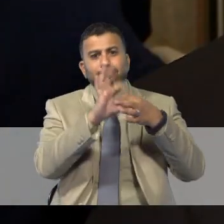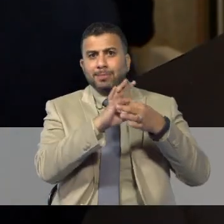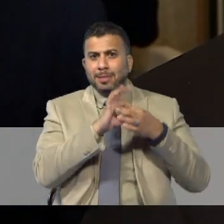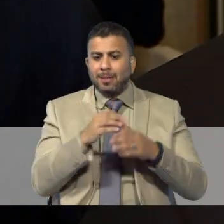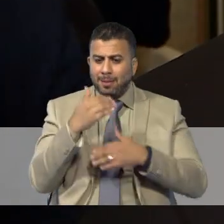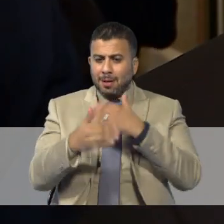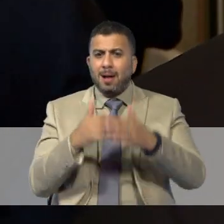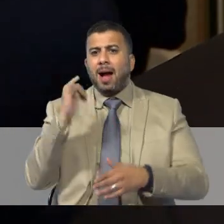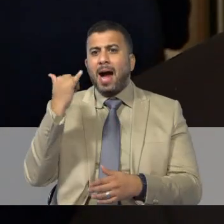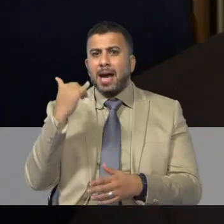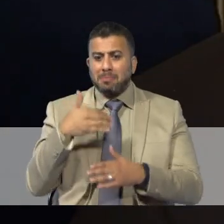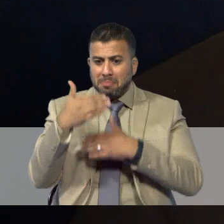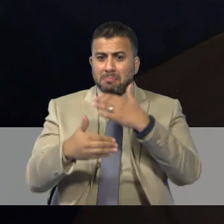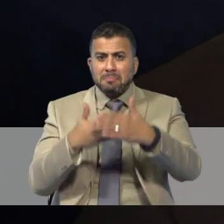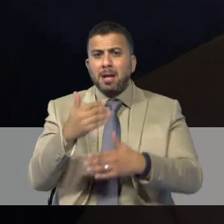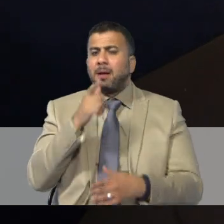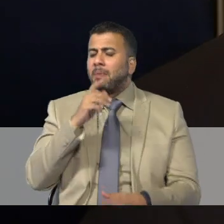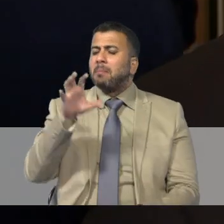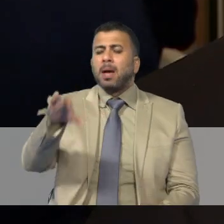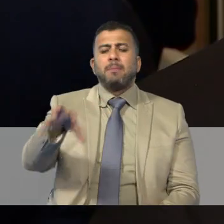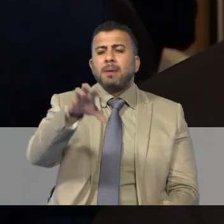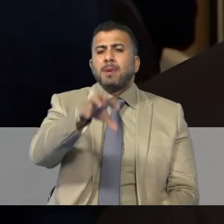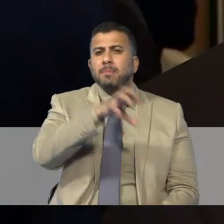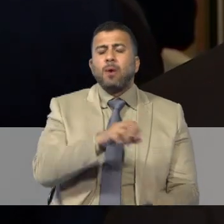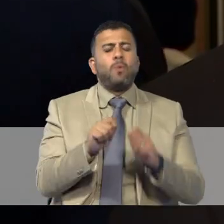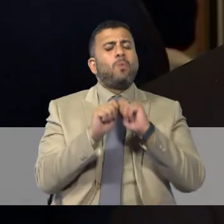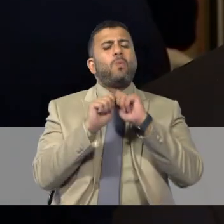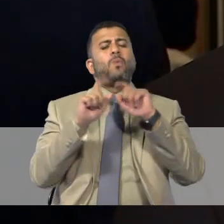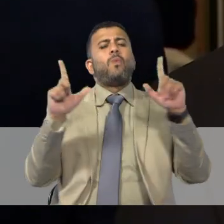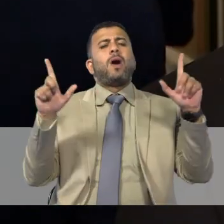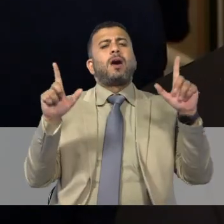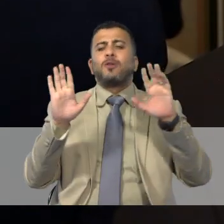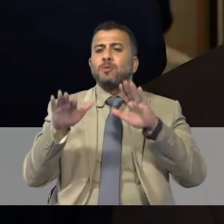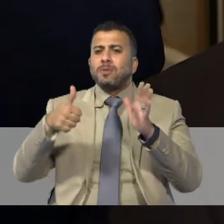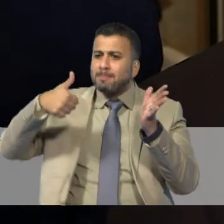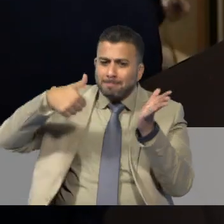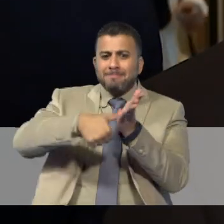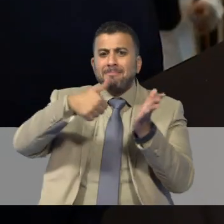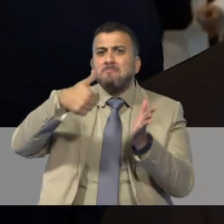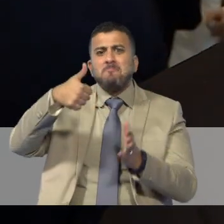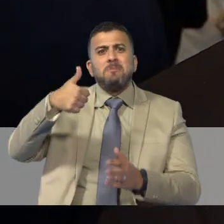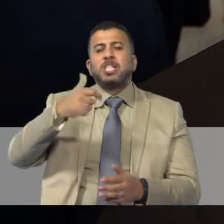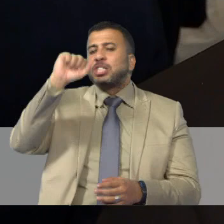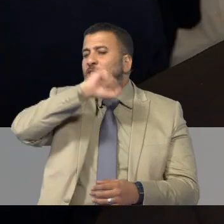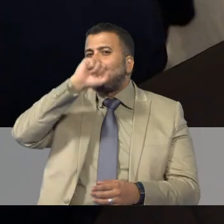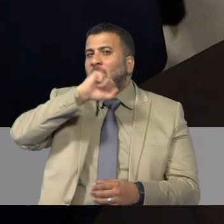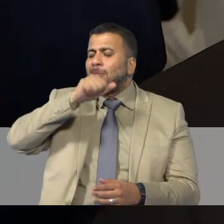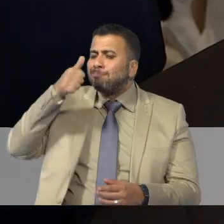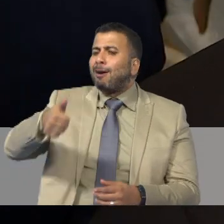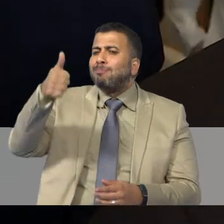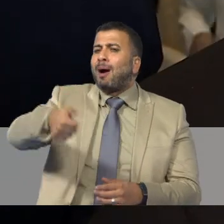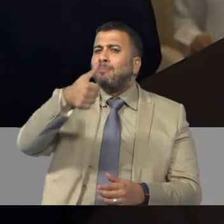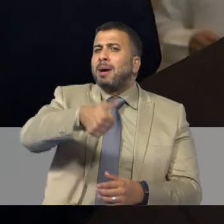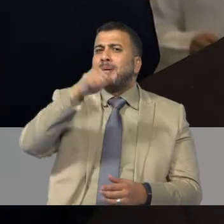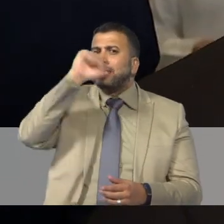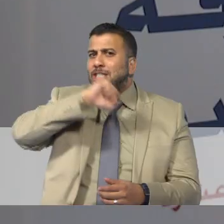قادم. ففي كل مكان هنالك واضح بصمات كبيرة ومهمة لإمارة الشارقة في المشهد